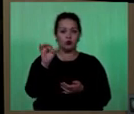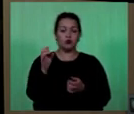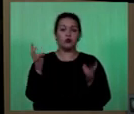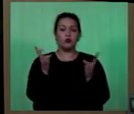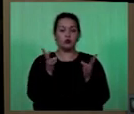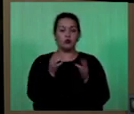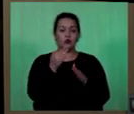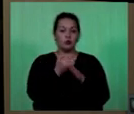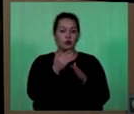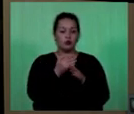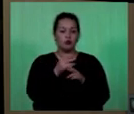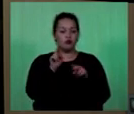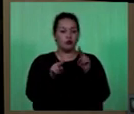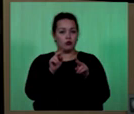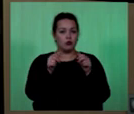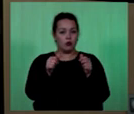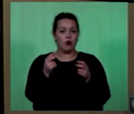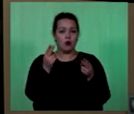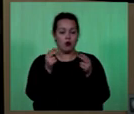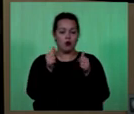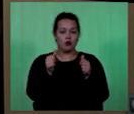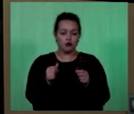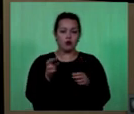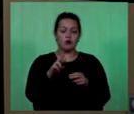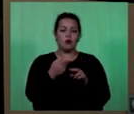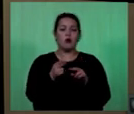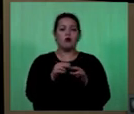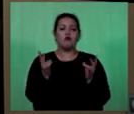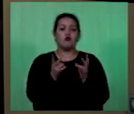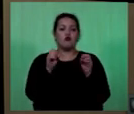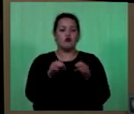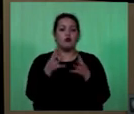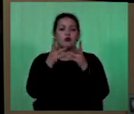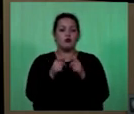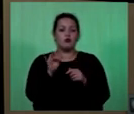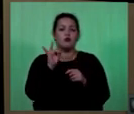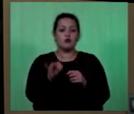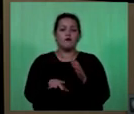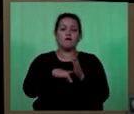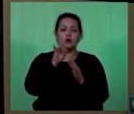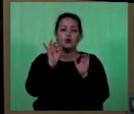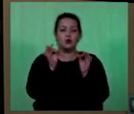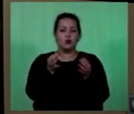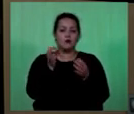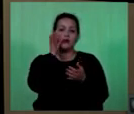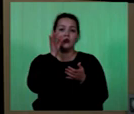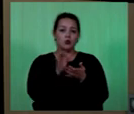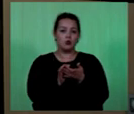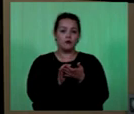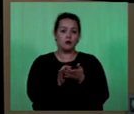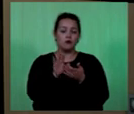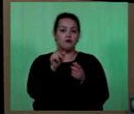раскрасить картинки для этого нужно решить примеры и выбирать правильный ответ вы